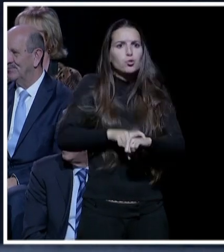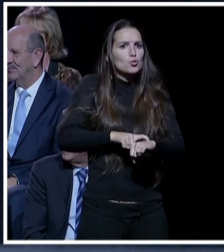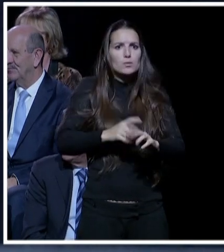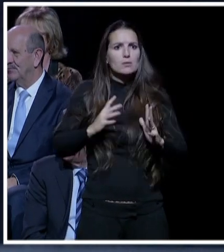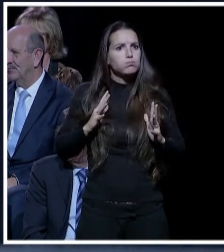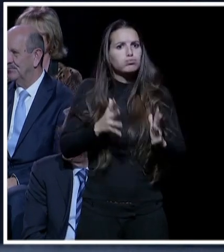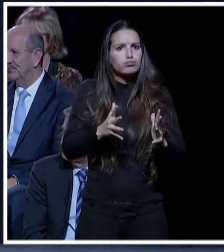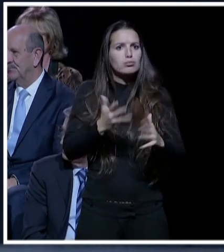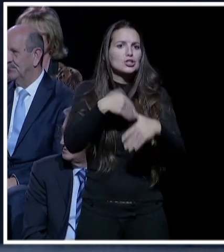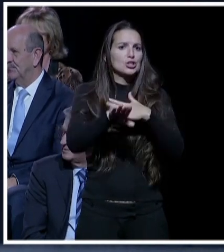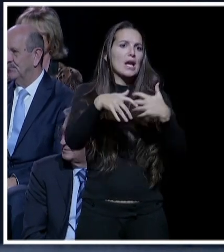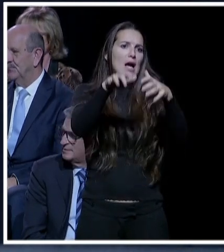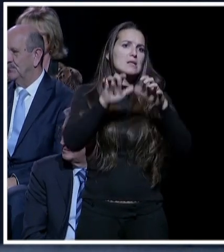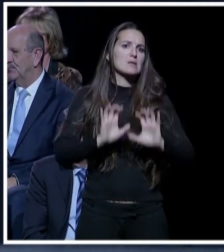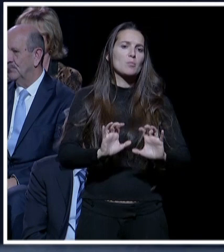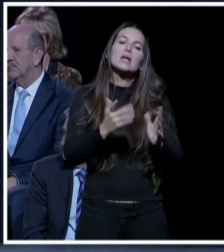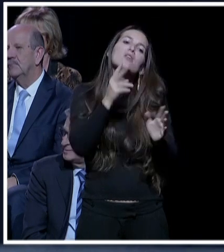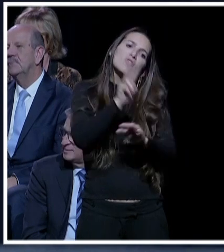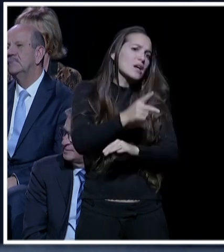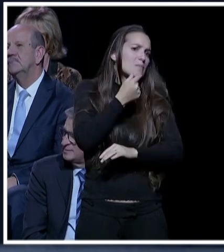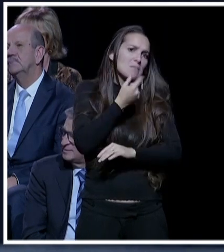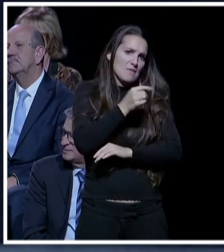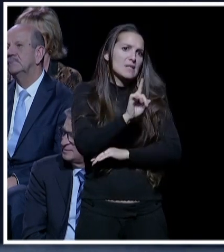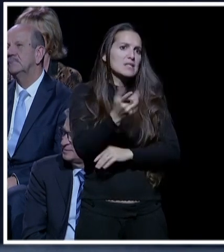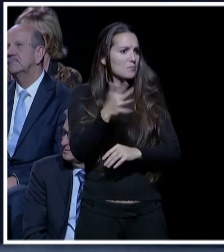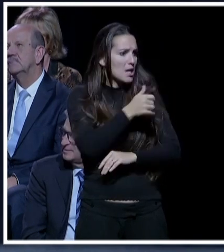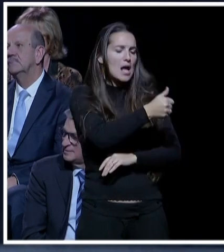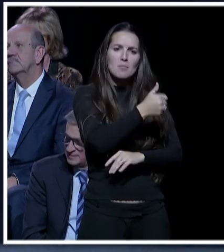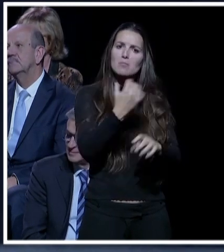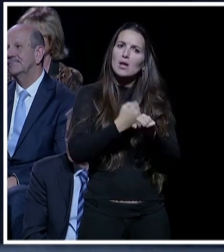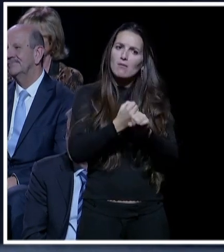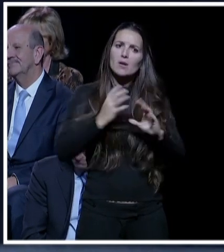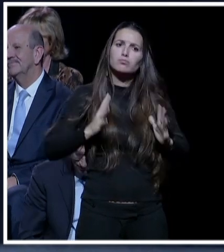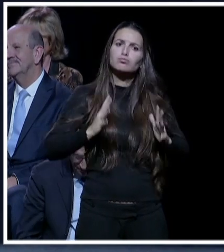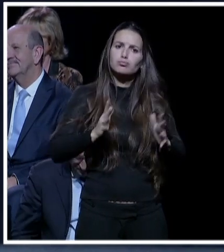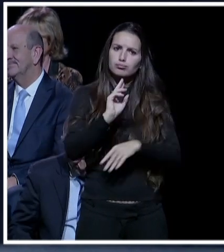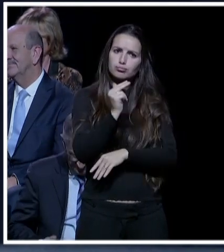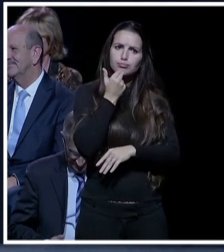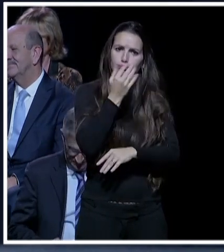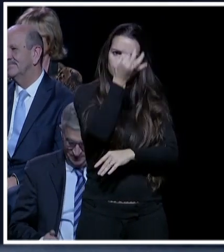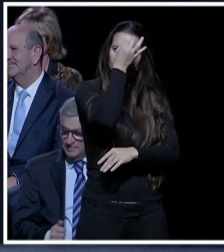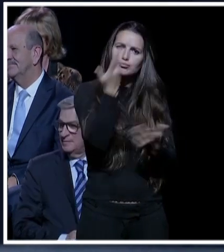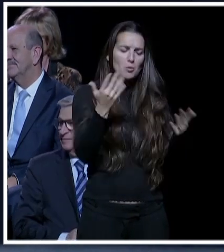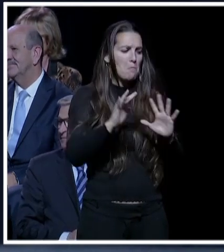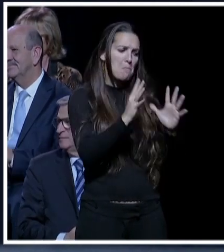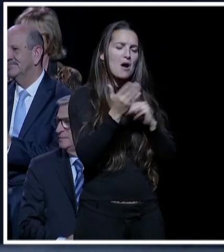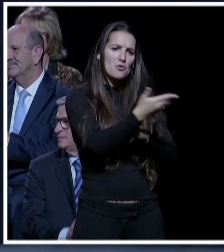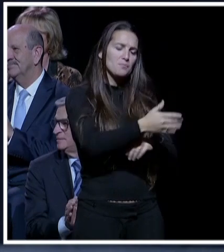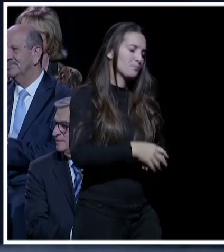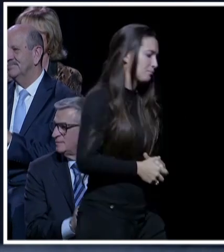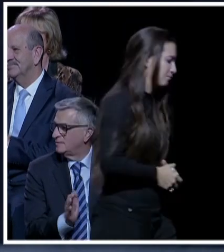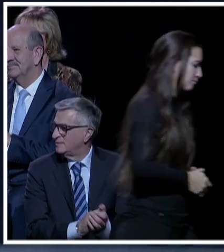marques à l'Assemblée. Ce n'est pas toujours simple, et en tout cas, elle le fait avec une grande détermination. Félicitations, Alexandra.